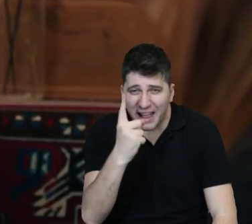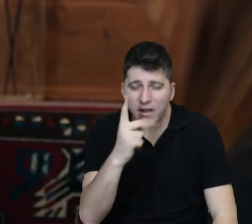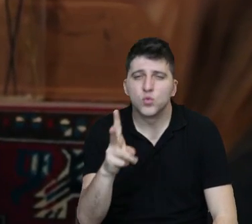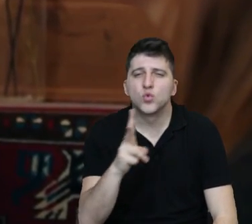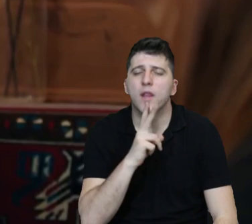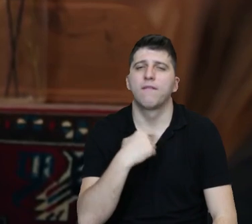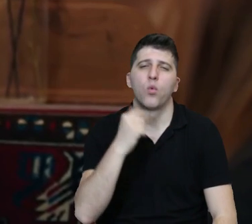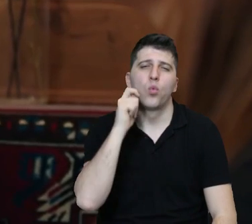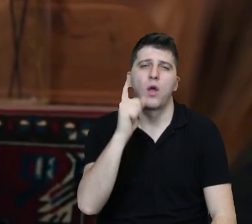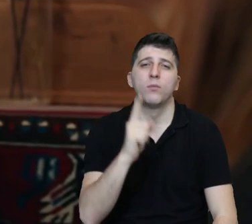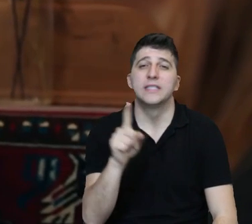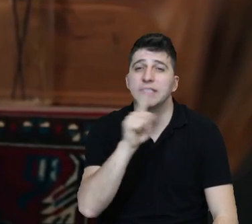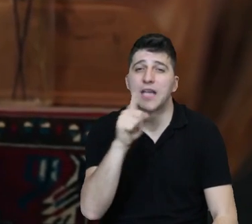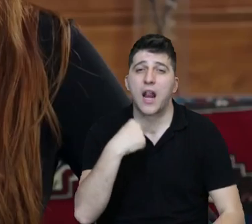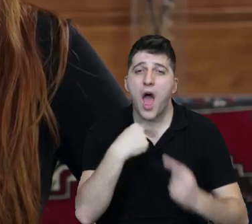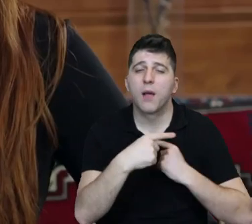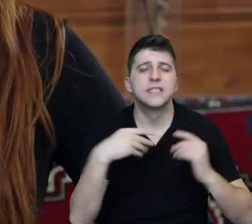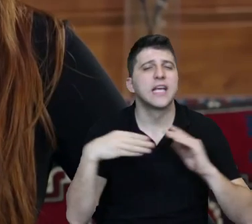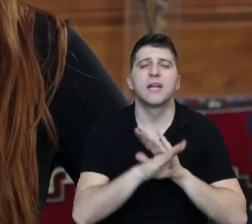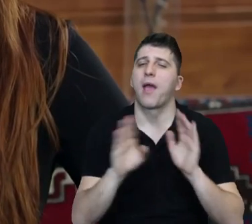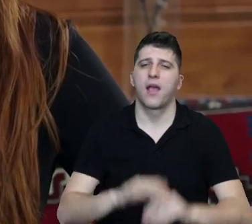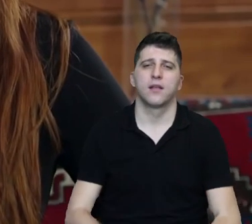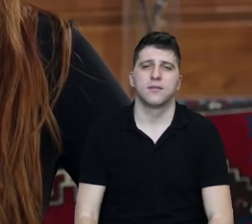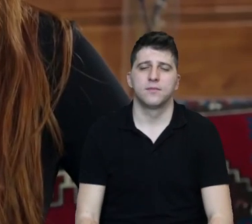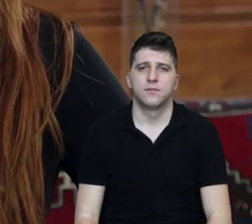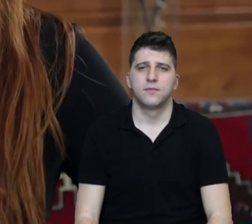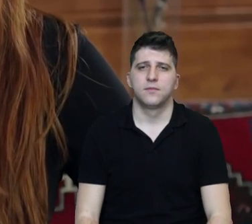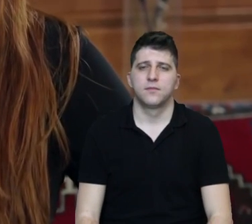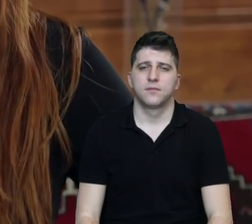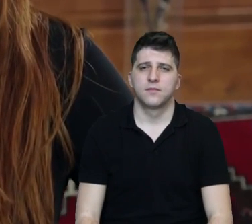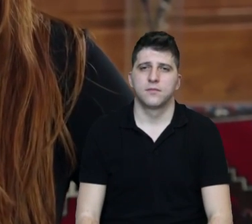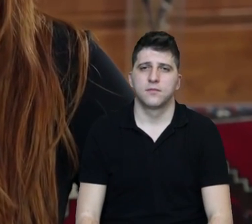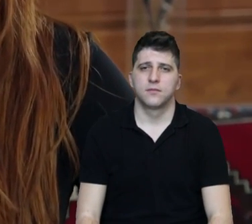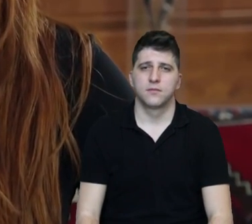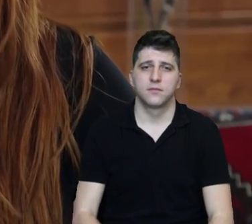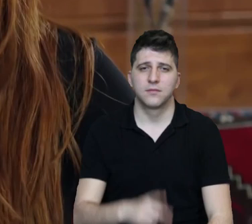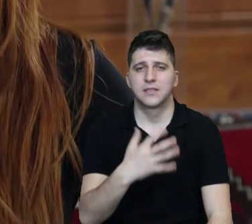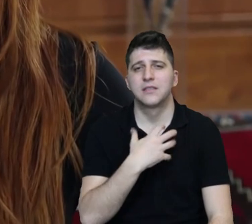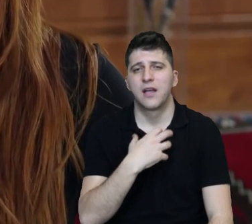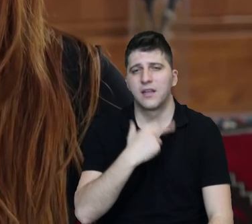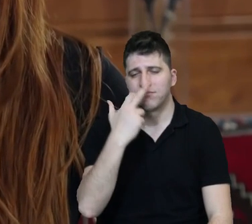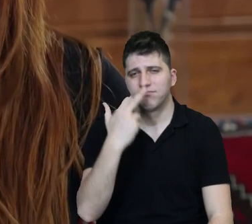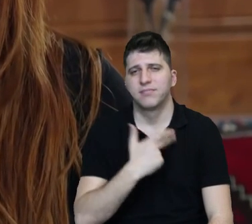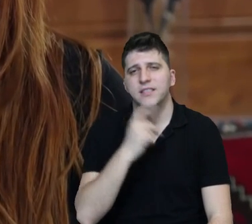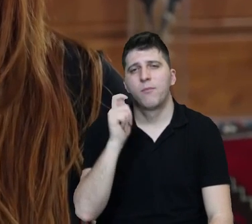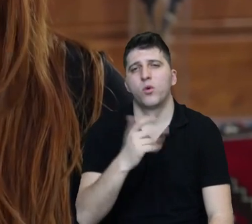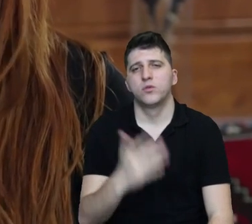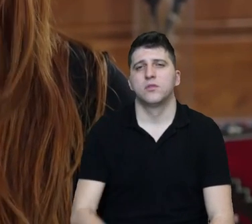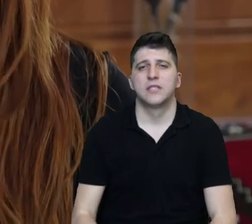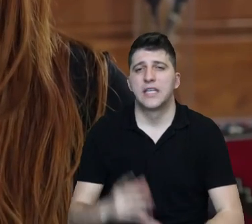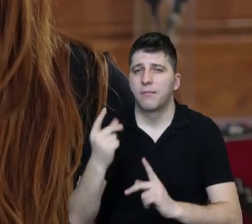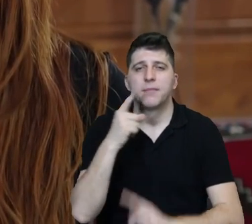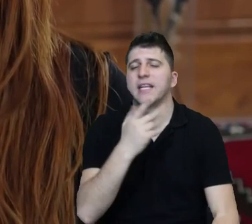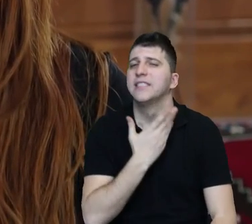uyarıyorum. Sakın aramıza girme. Alev güldü. Kendini kandırıyorsun.